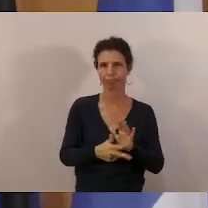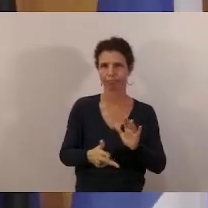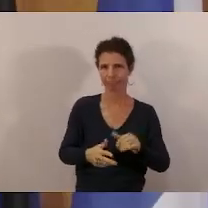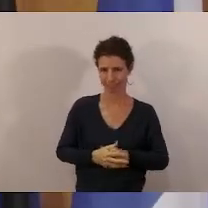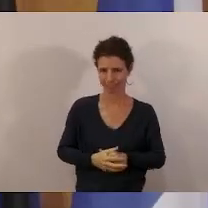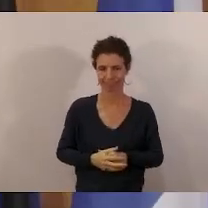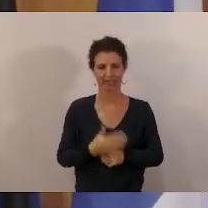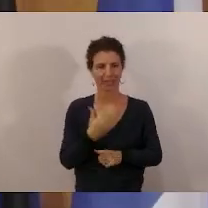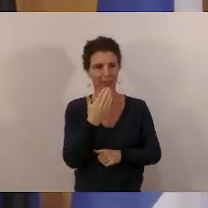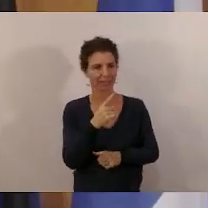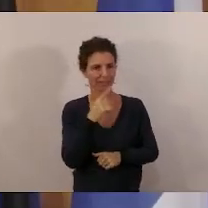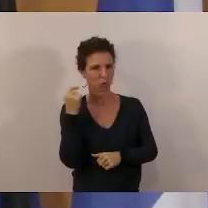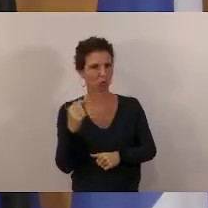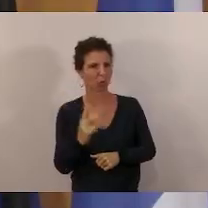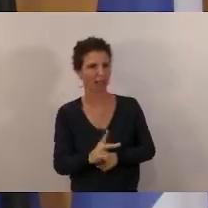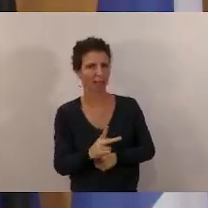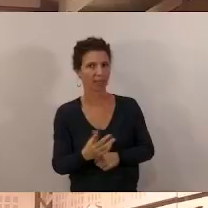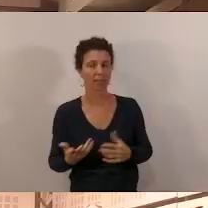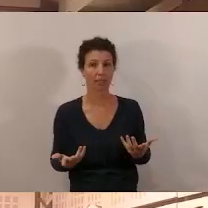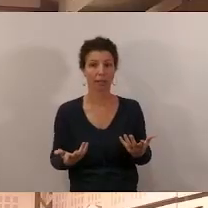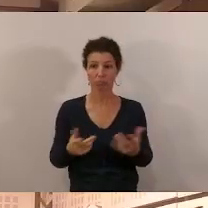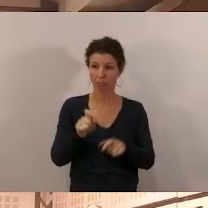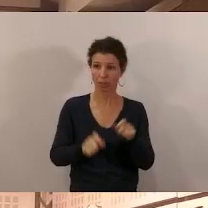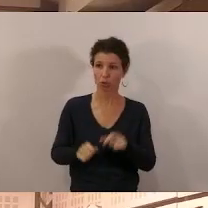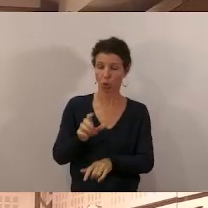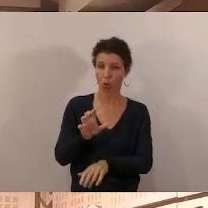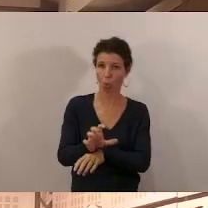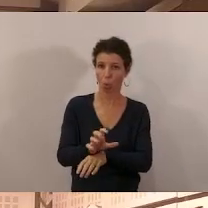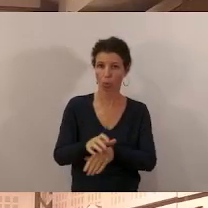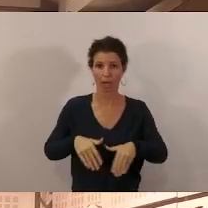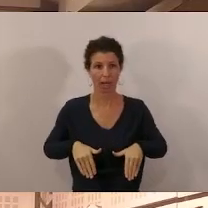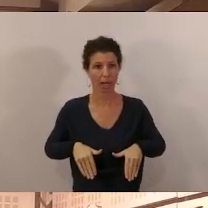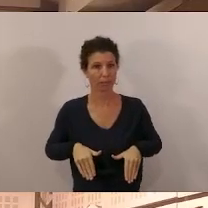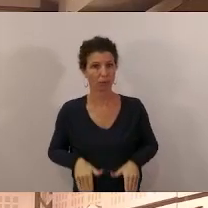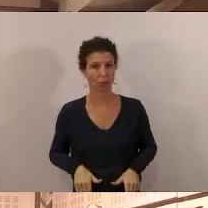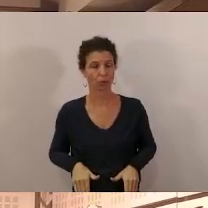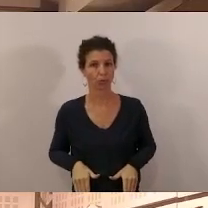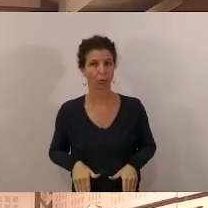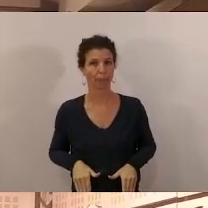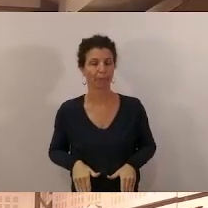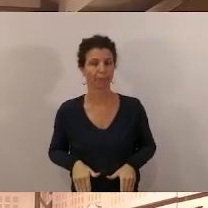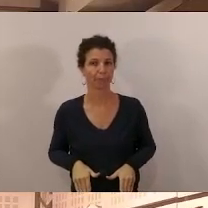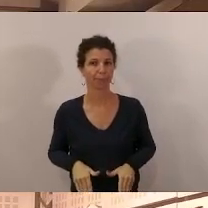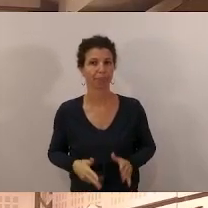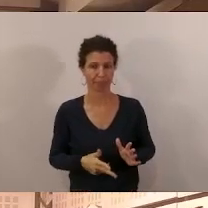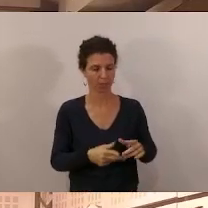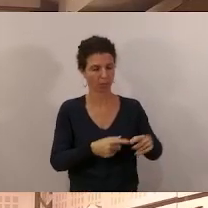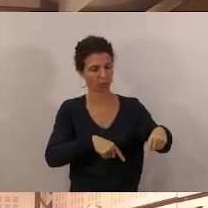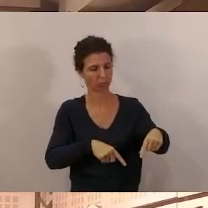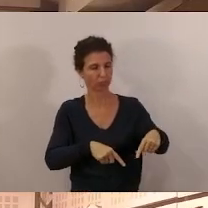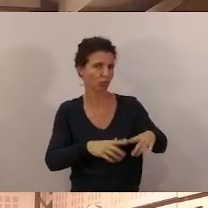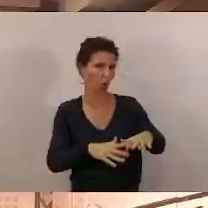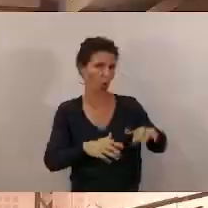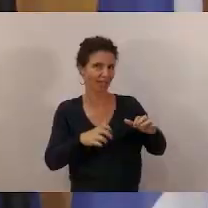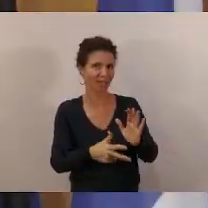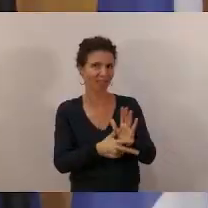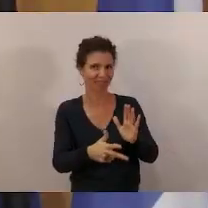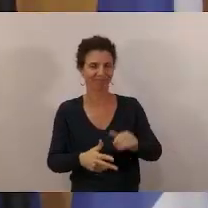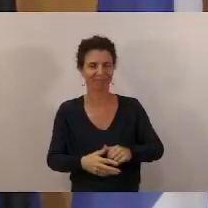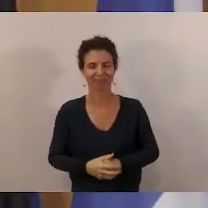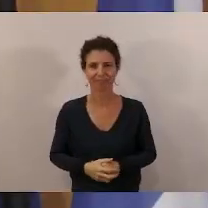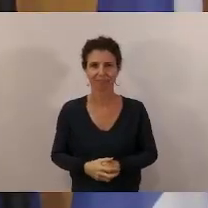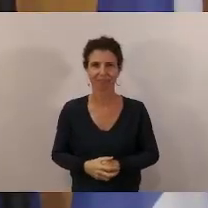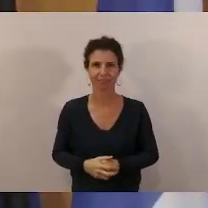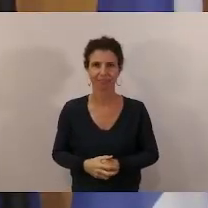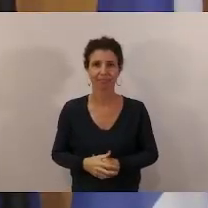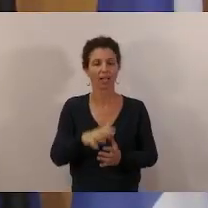Merci, Monsieur Kahn. Y a-t-il des contre, des abstentions ? Avis favorable du Conseil.